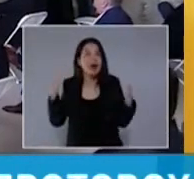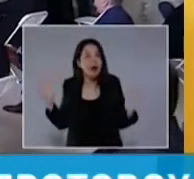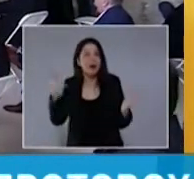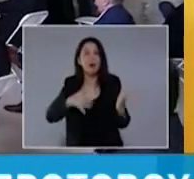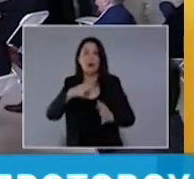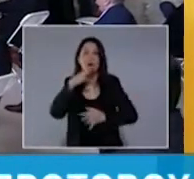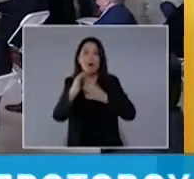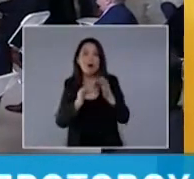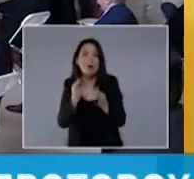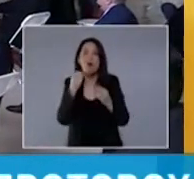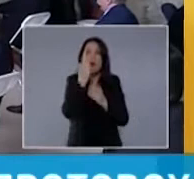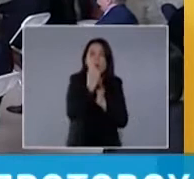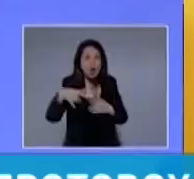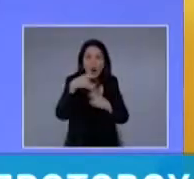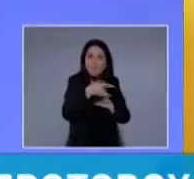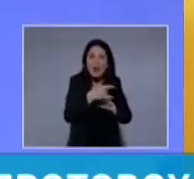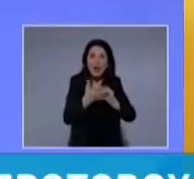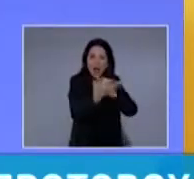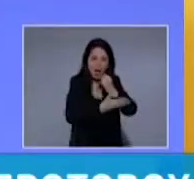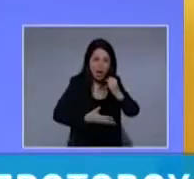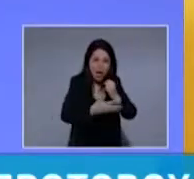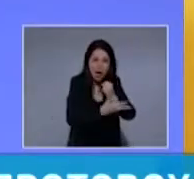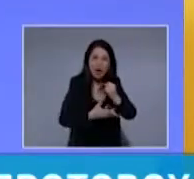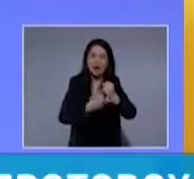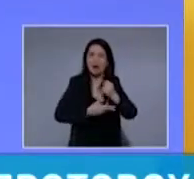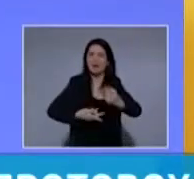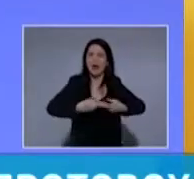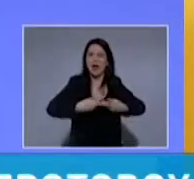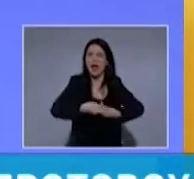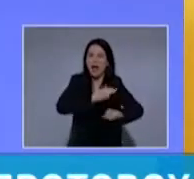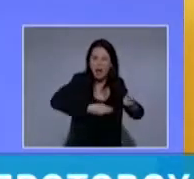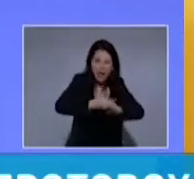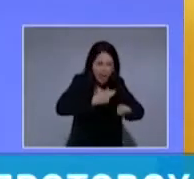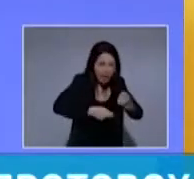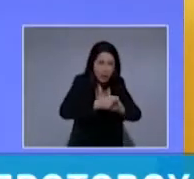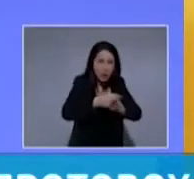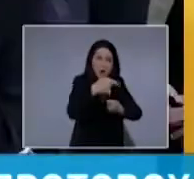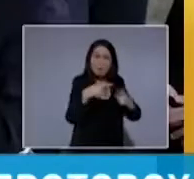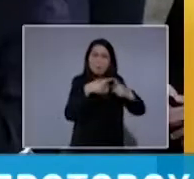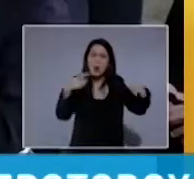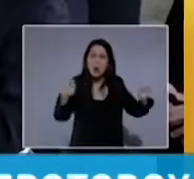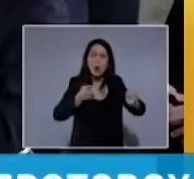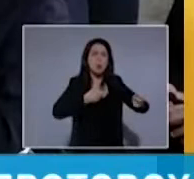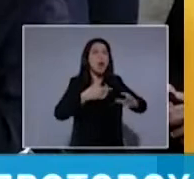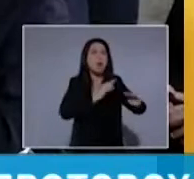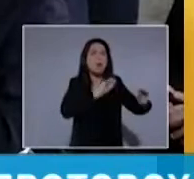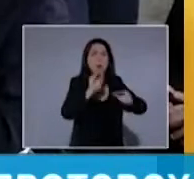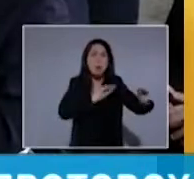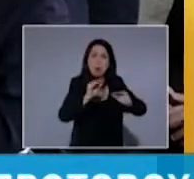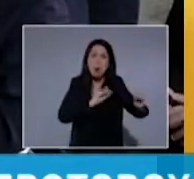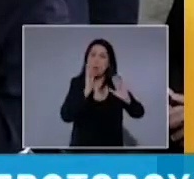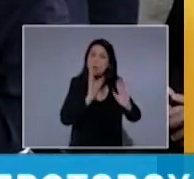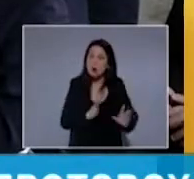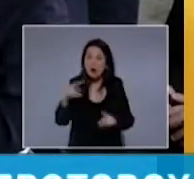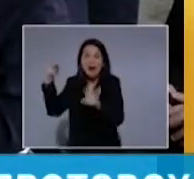πέρα νομίζω ότι πολλοί έχουν ανακατευτεί, πολλές πρωτοβουλίες έχουν ληφθεί. Ο